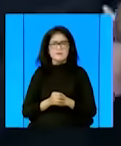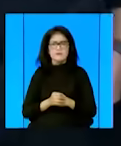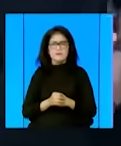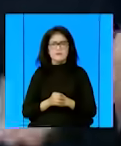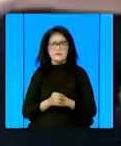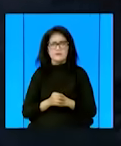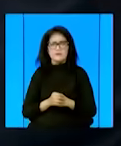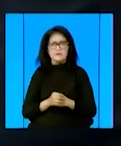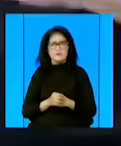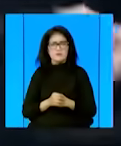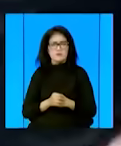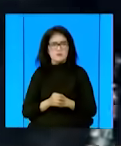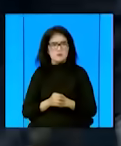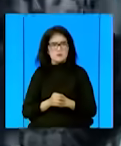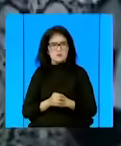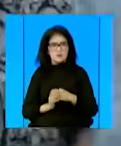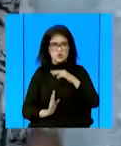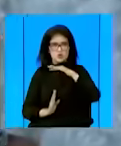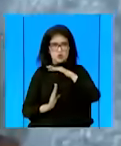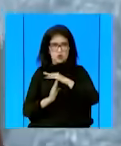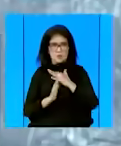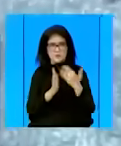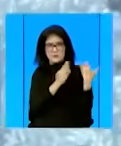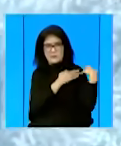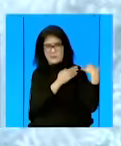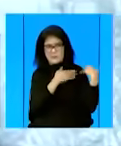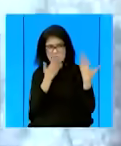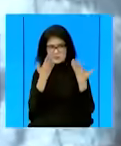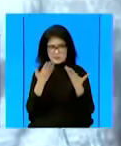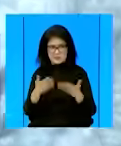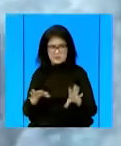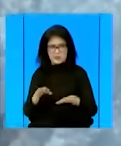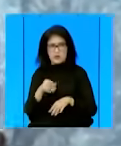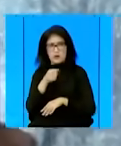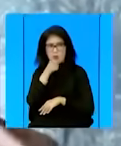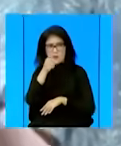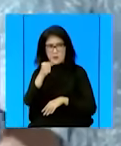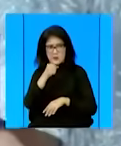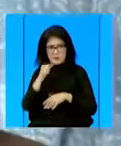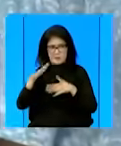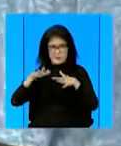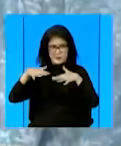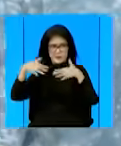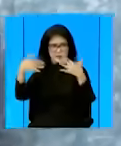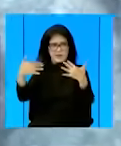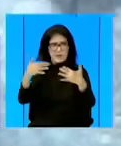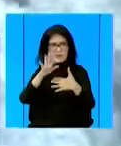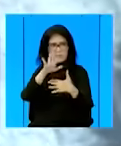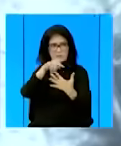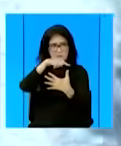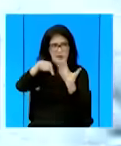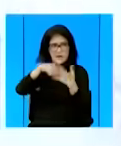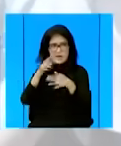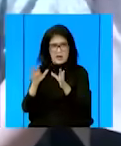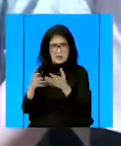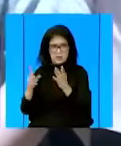Usai putusan pemberhentian, Ketua KPU Hasyim Asyari menggelar konferensi pers didampingi 5 anggota KPU.